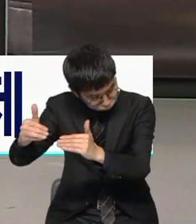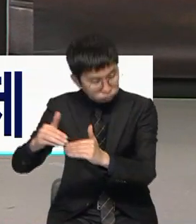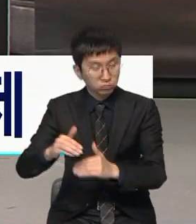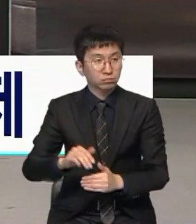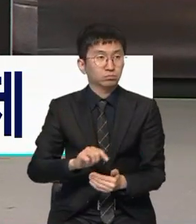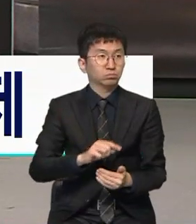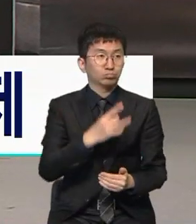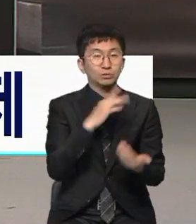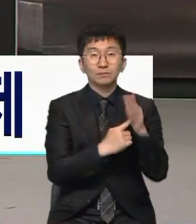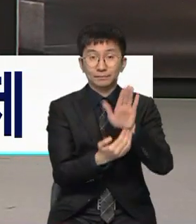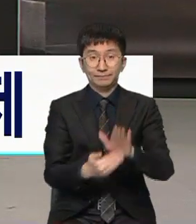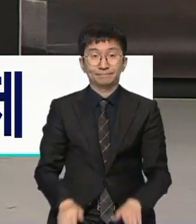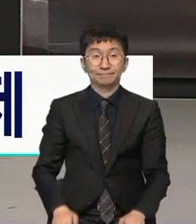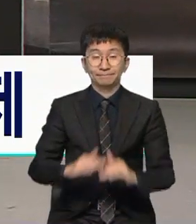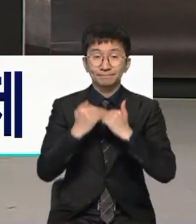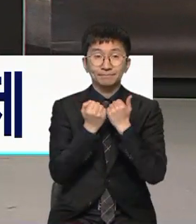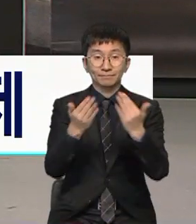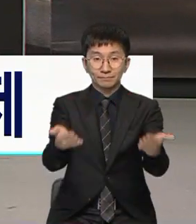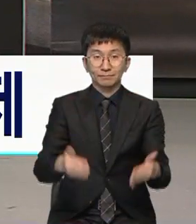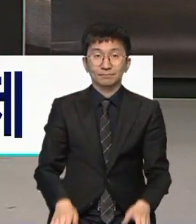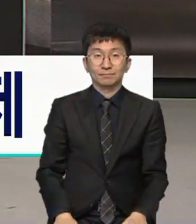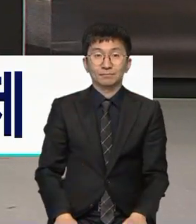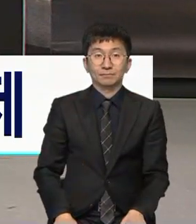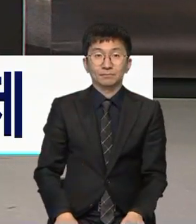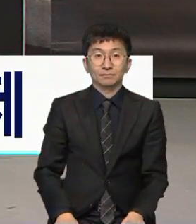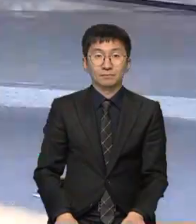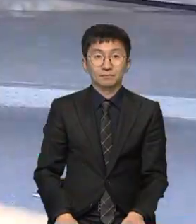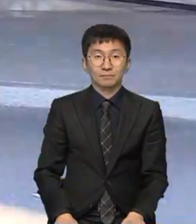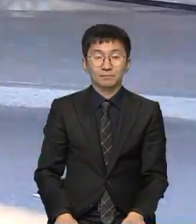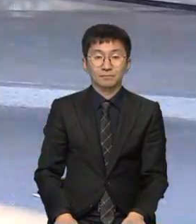수사라고 반박했습니다. 김상민 기자입니다.